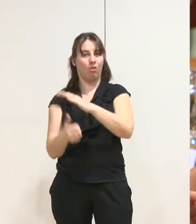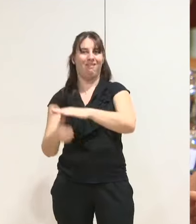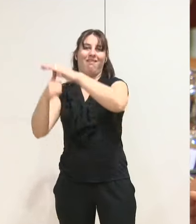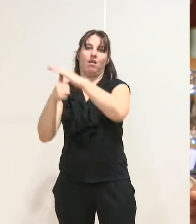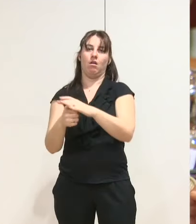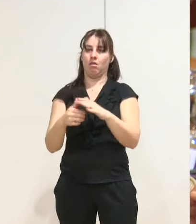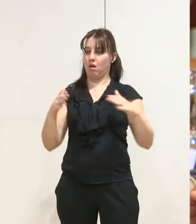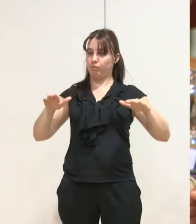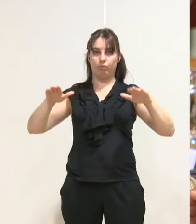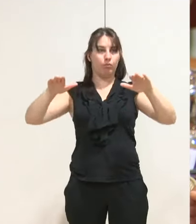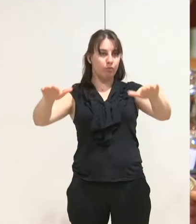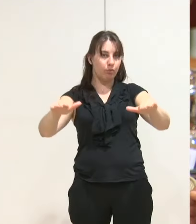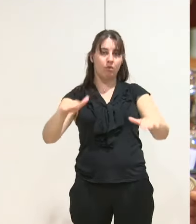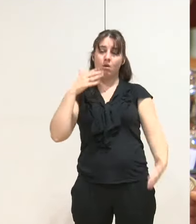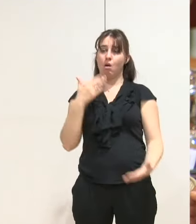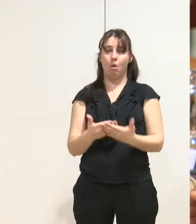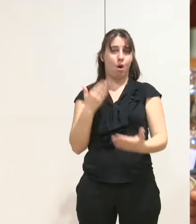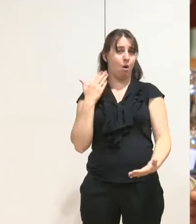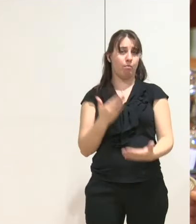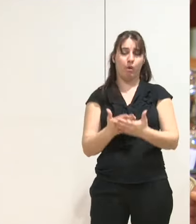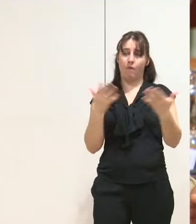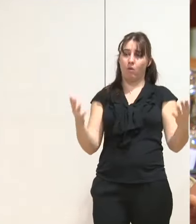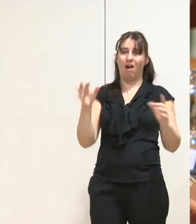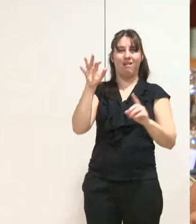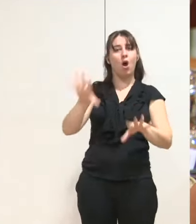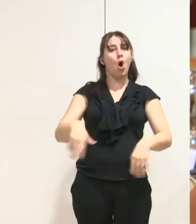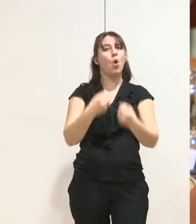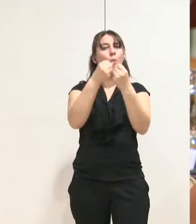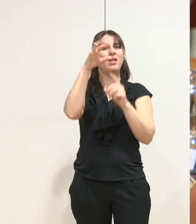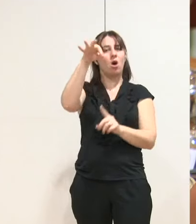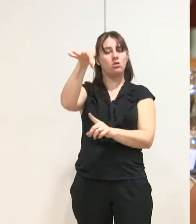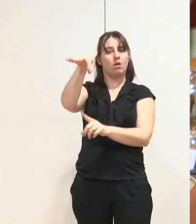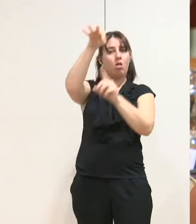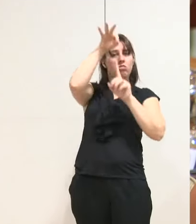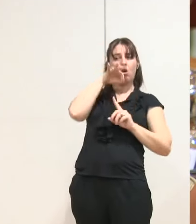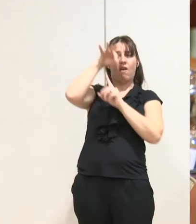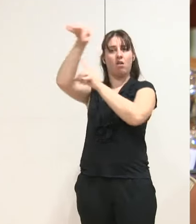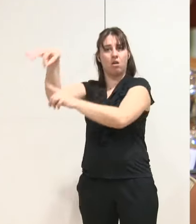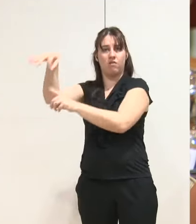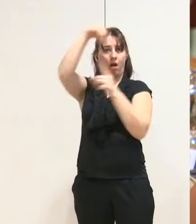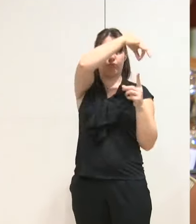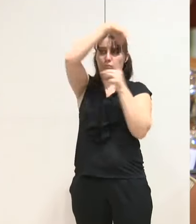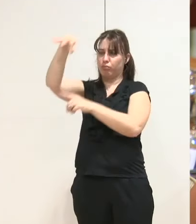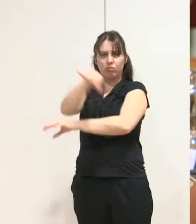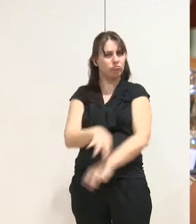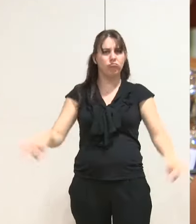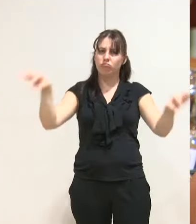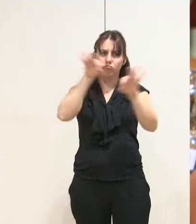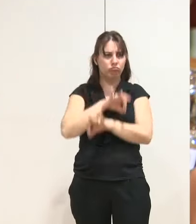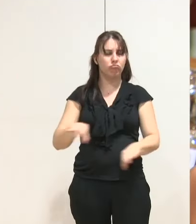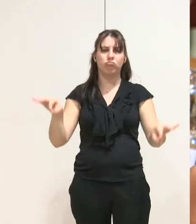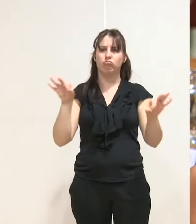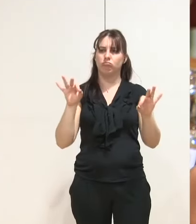c'est que et tout ceci se fait sans aucun transfert de compéten de l'une des collectivités l'un des établissements vers